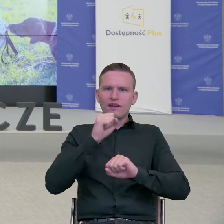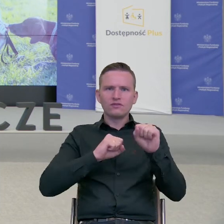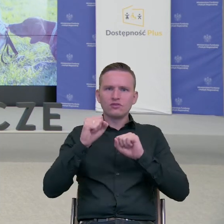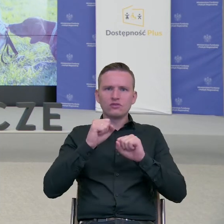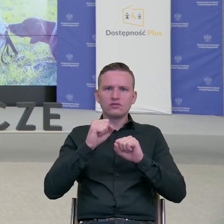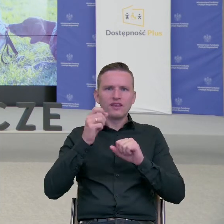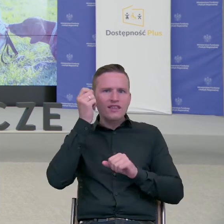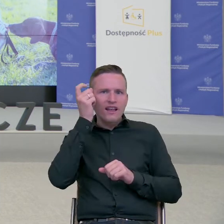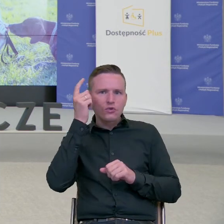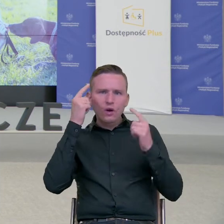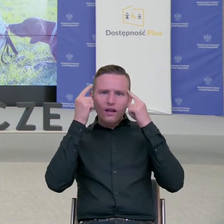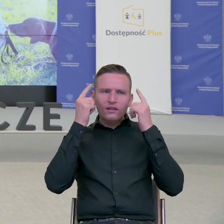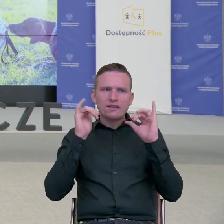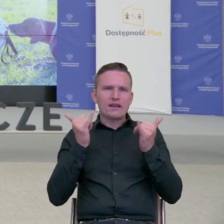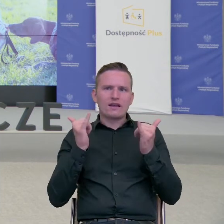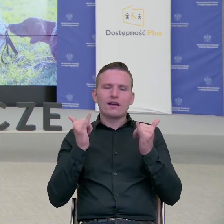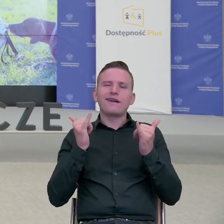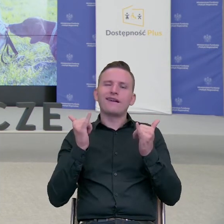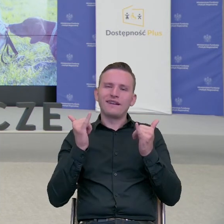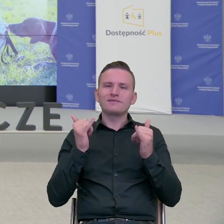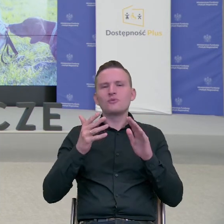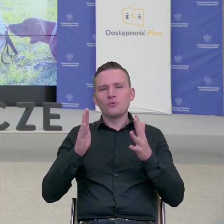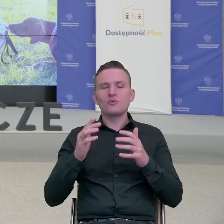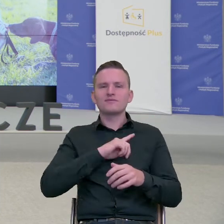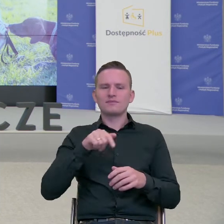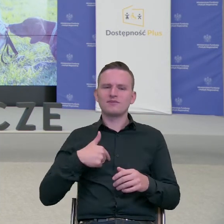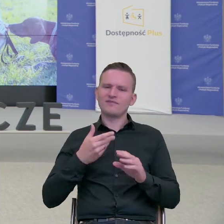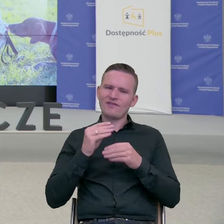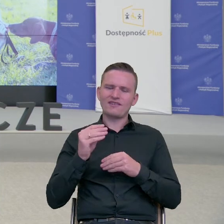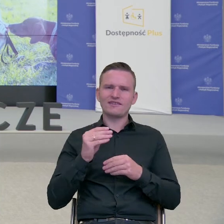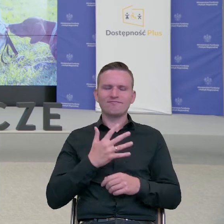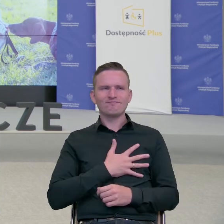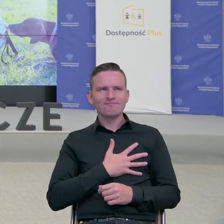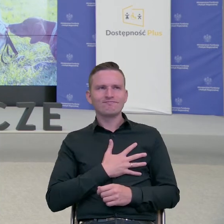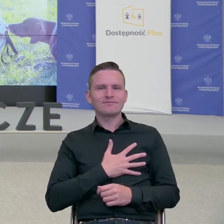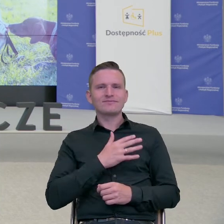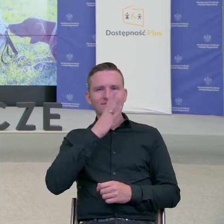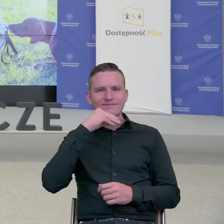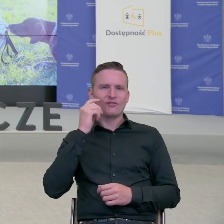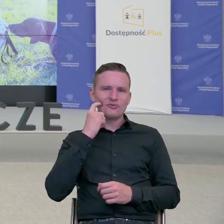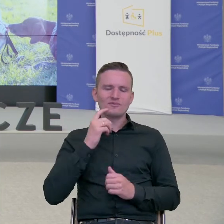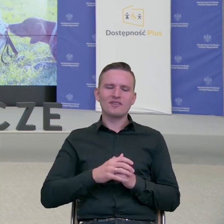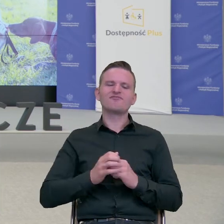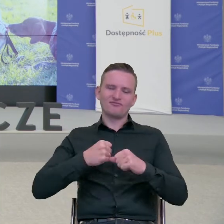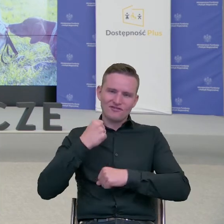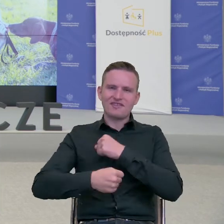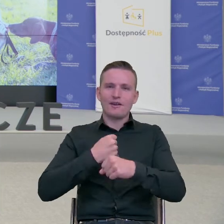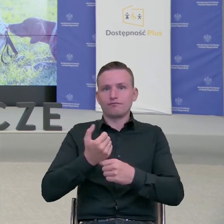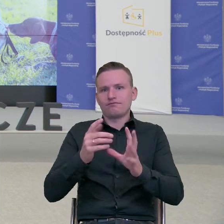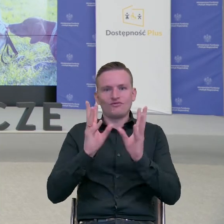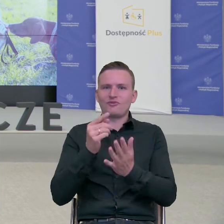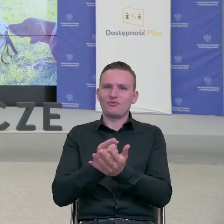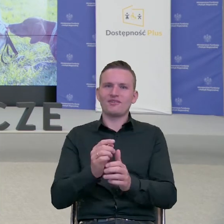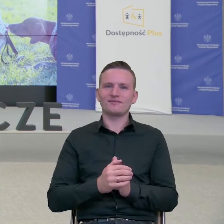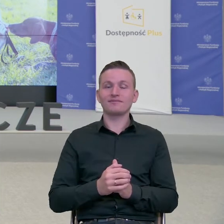podejść z sercem, z uśmiechem, dać nam trochę więcej czasu i wtedy wszystko jest prostsze. Dziękuję. Efekt jest